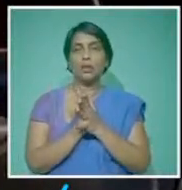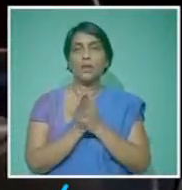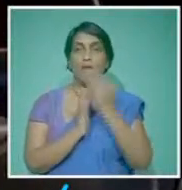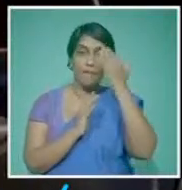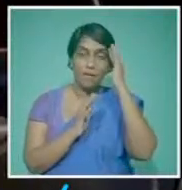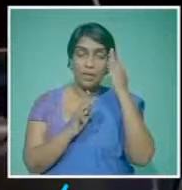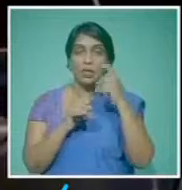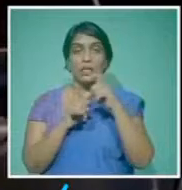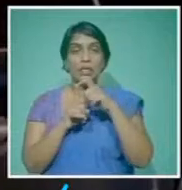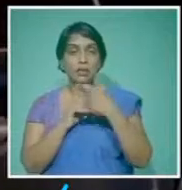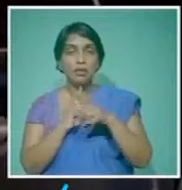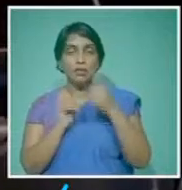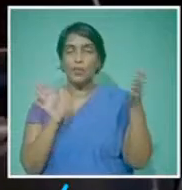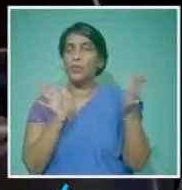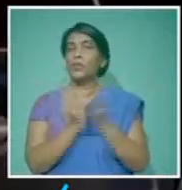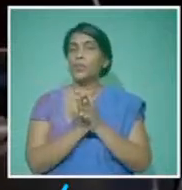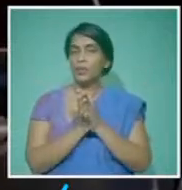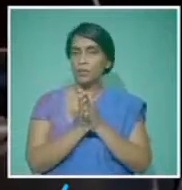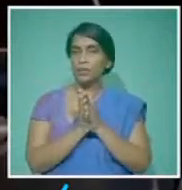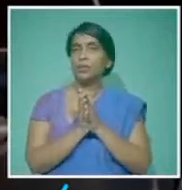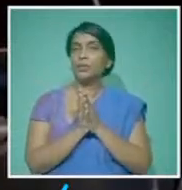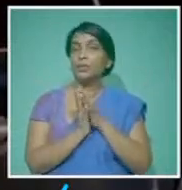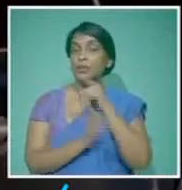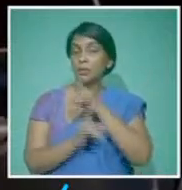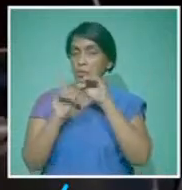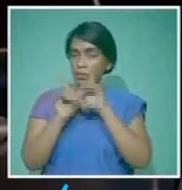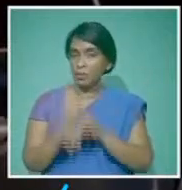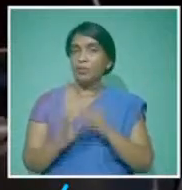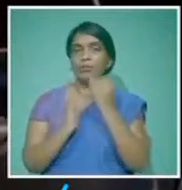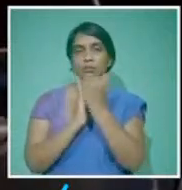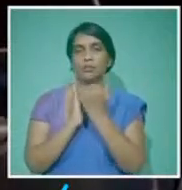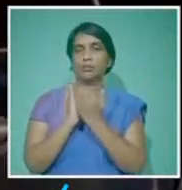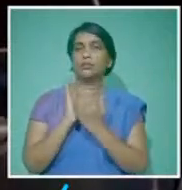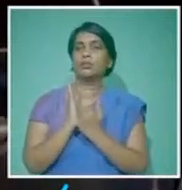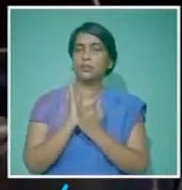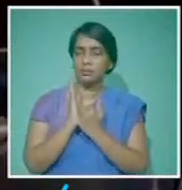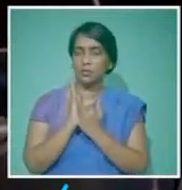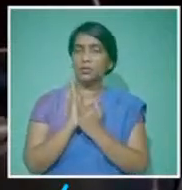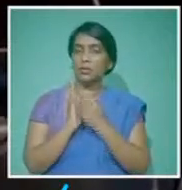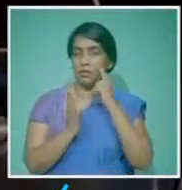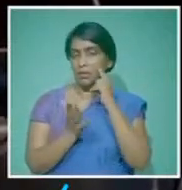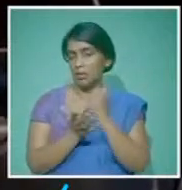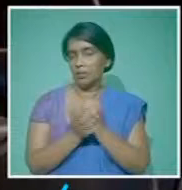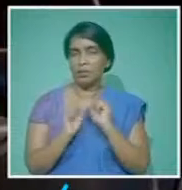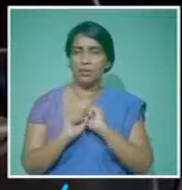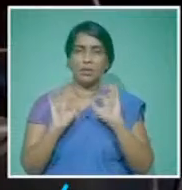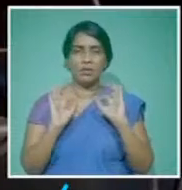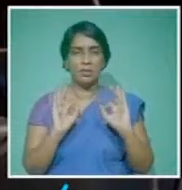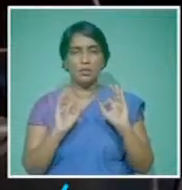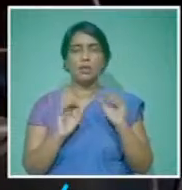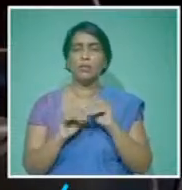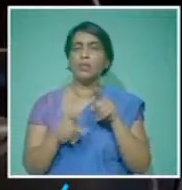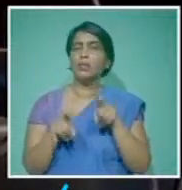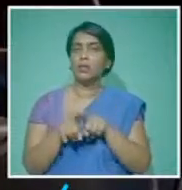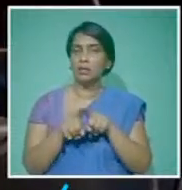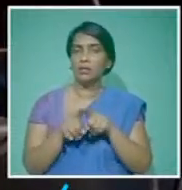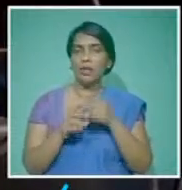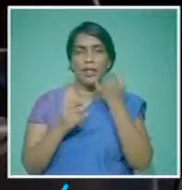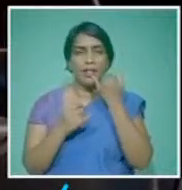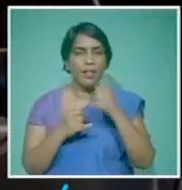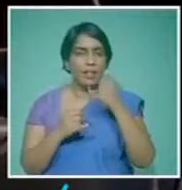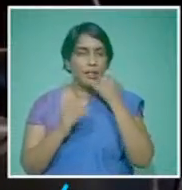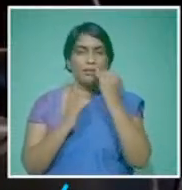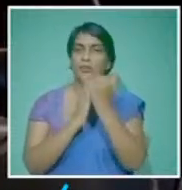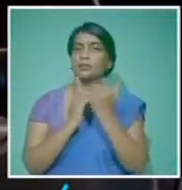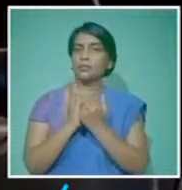वयसा आबादित तात्व्यात्मत एवैनी निर्णायक एक संकीर्ण नोवन याम किसी विद्य पहासु